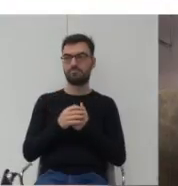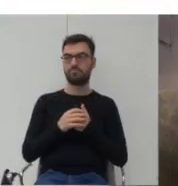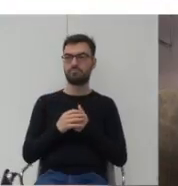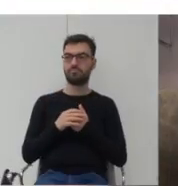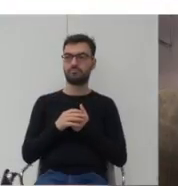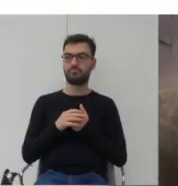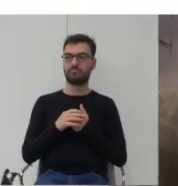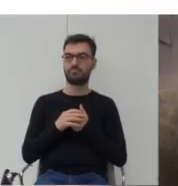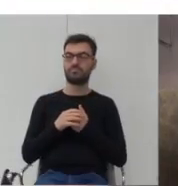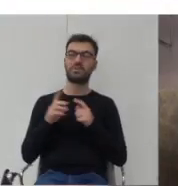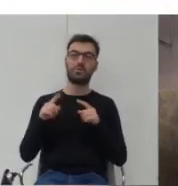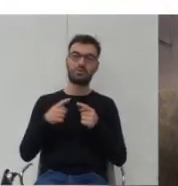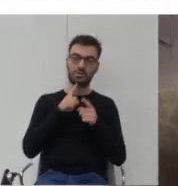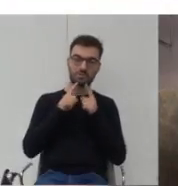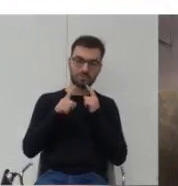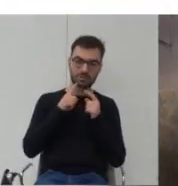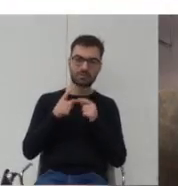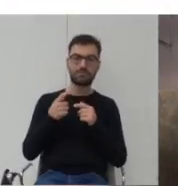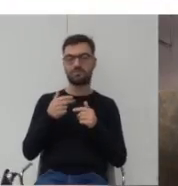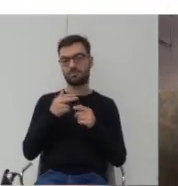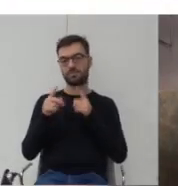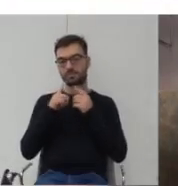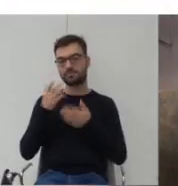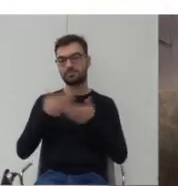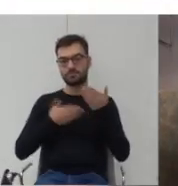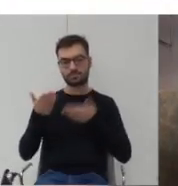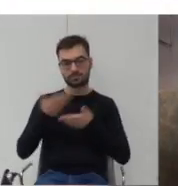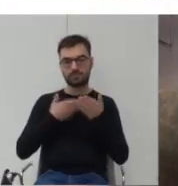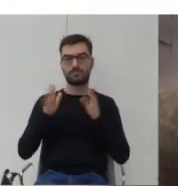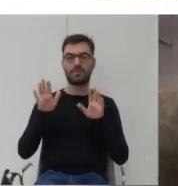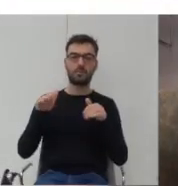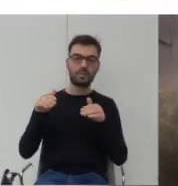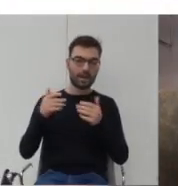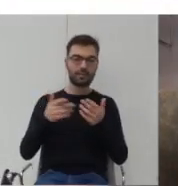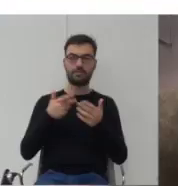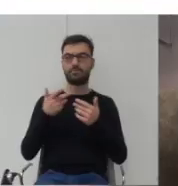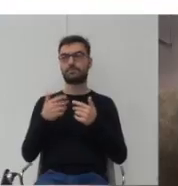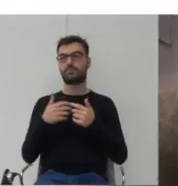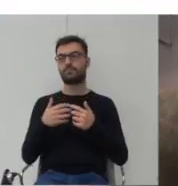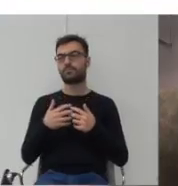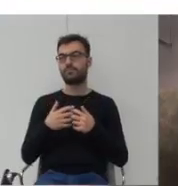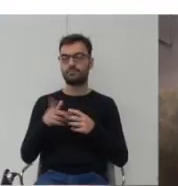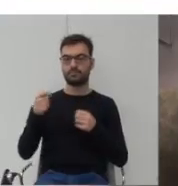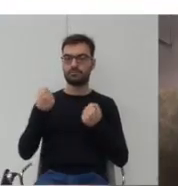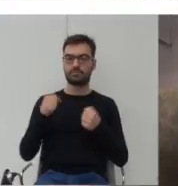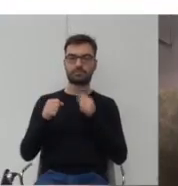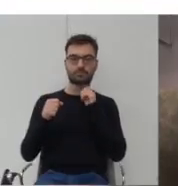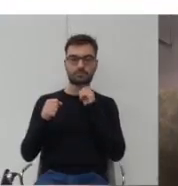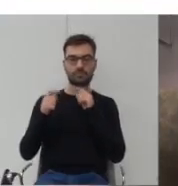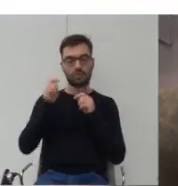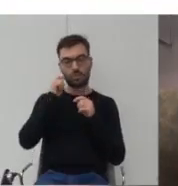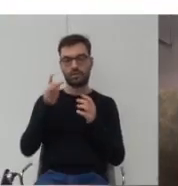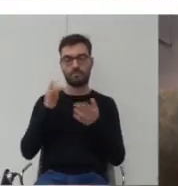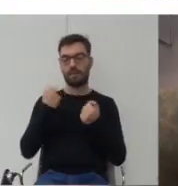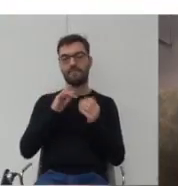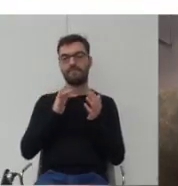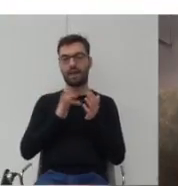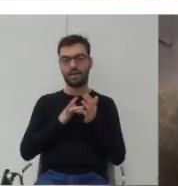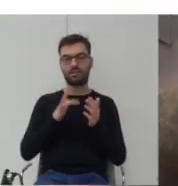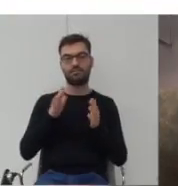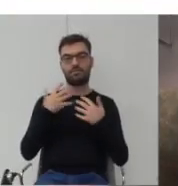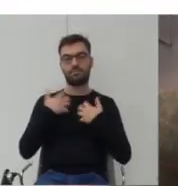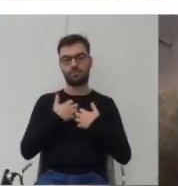na zasadzie krótkich rozmów o tym, o ptakach. Ona bardzo osoba wrażliwa na